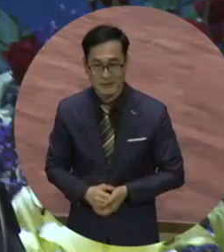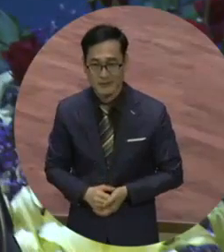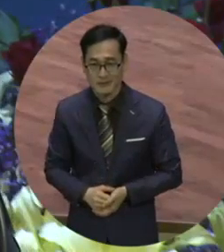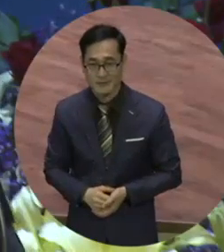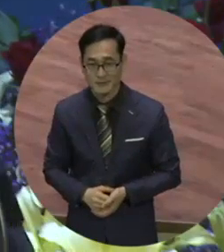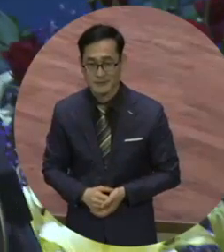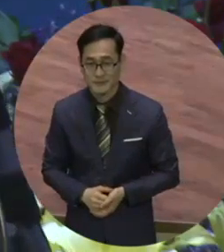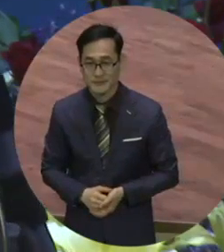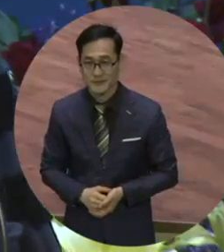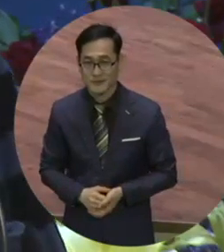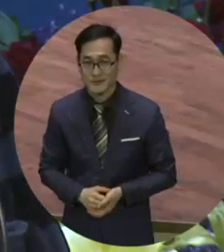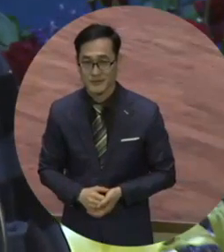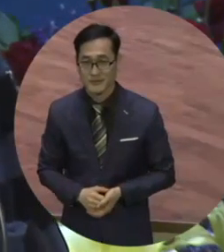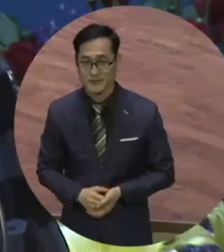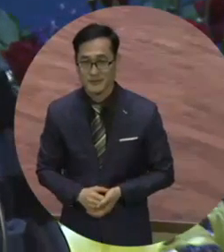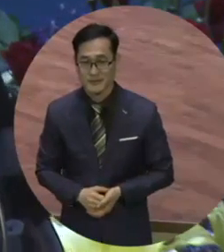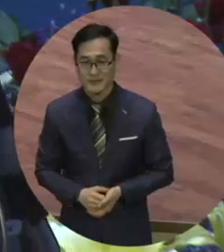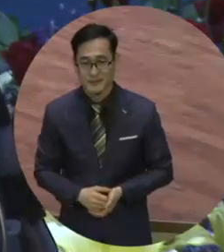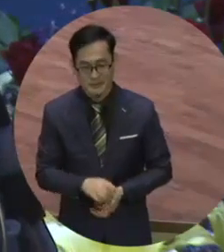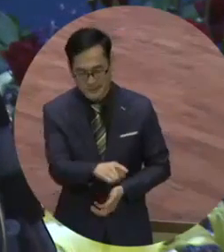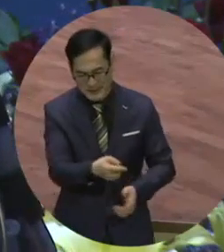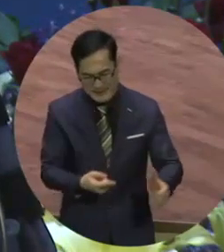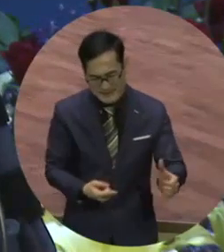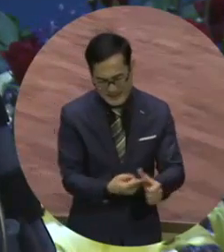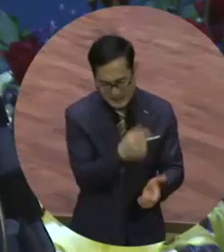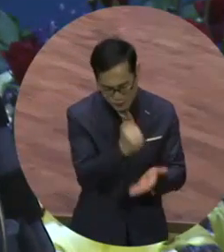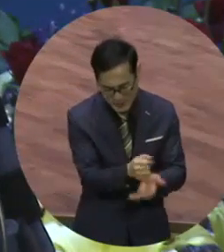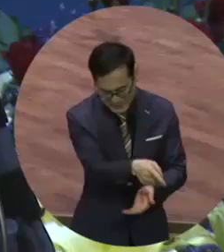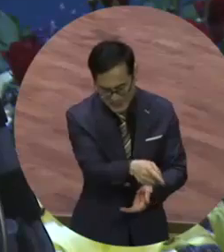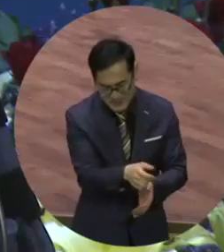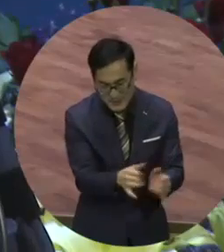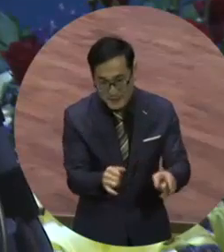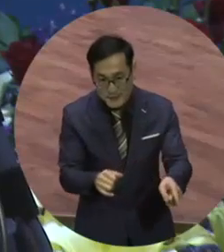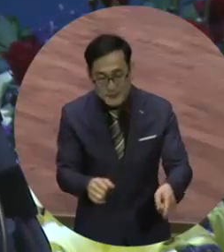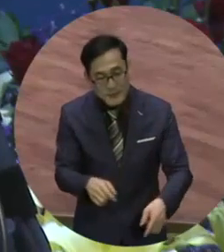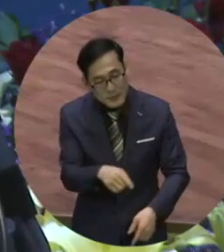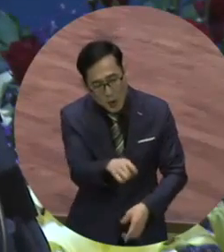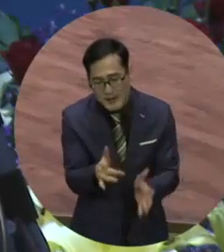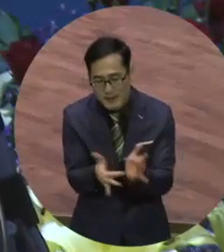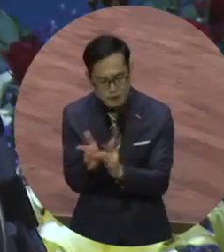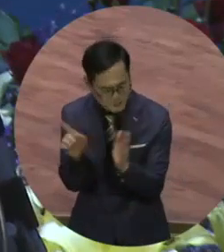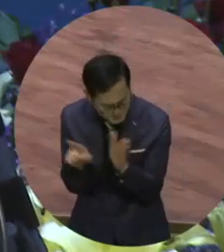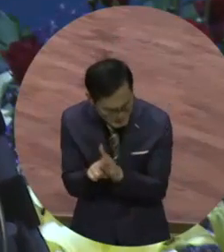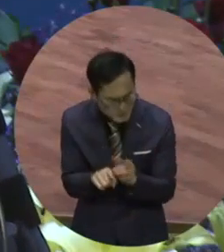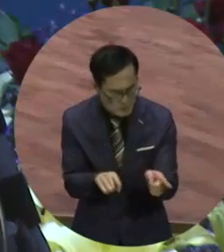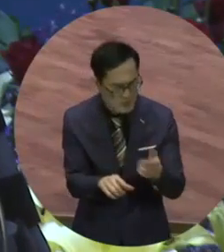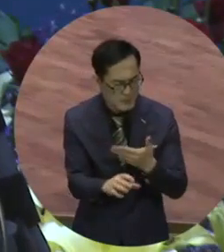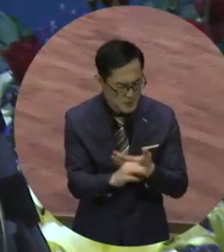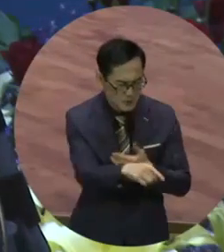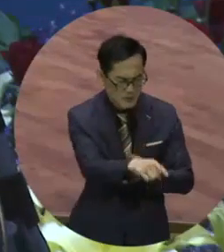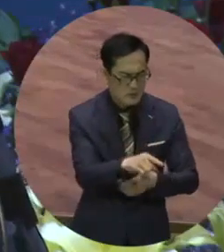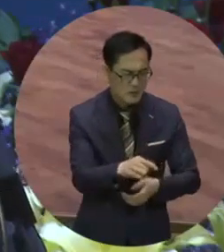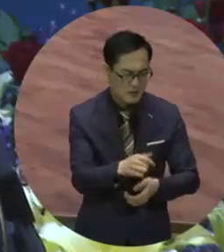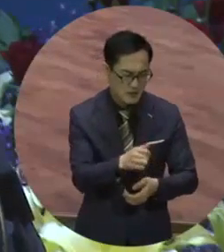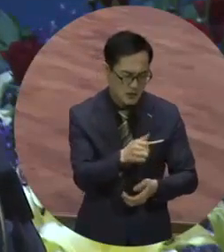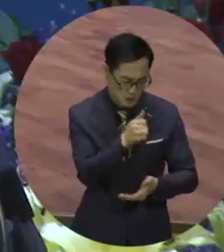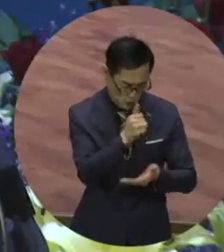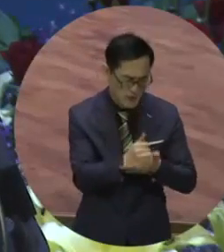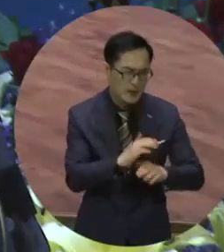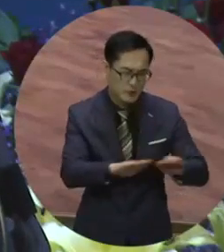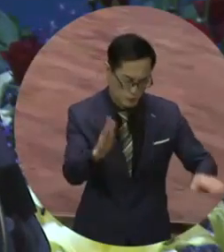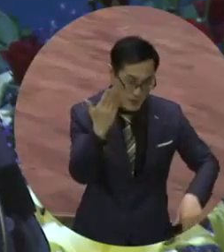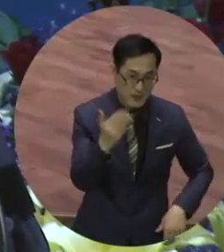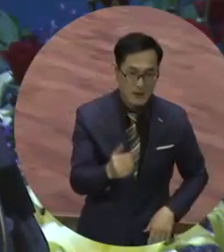찾아가서 너 예수 믿고 하나님 만나라. 그러면 너 죄 해결된다. 살인자도 거둬서